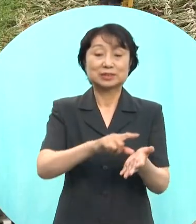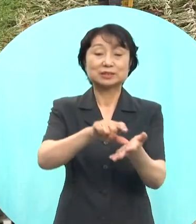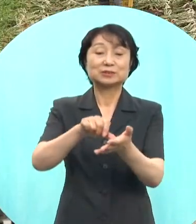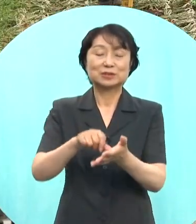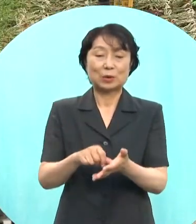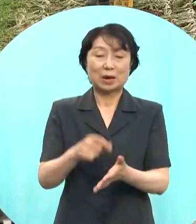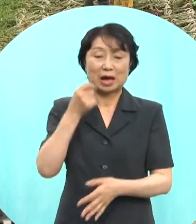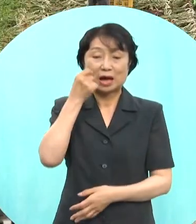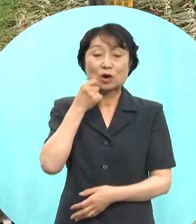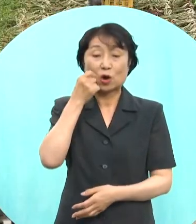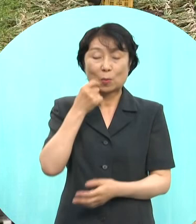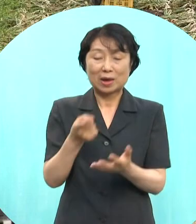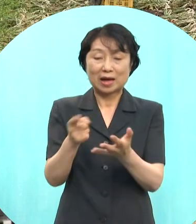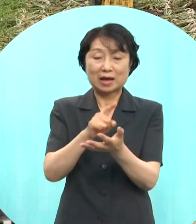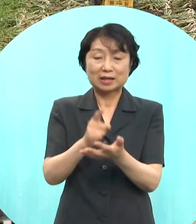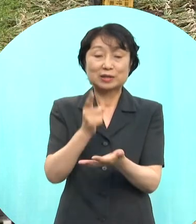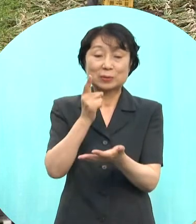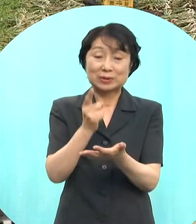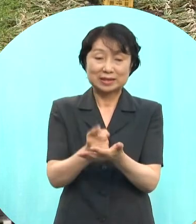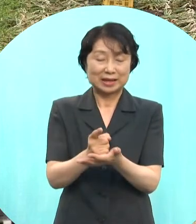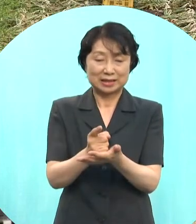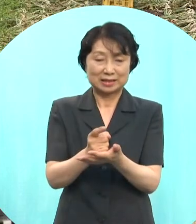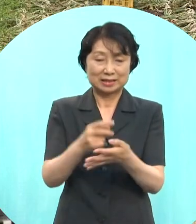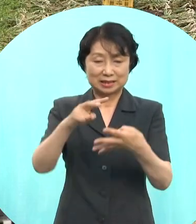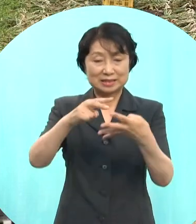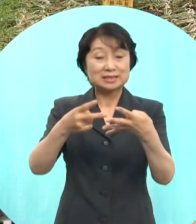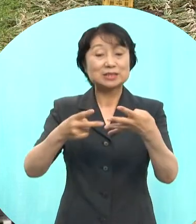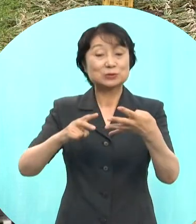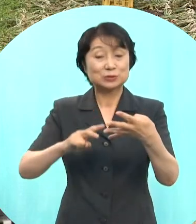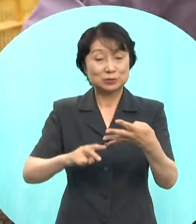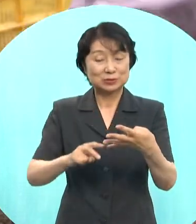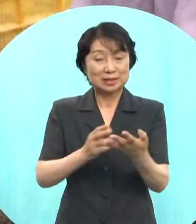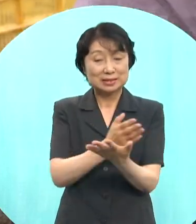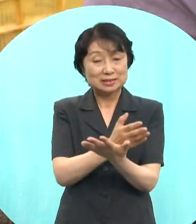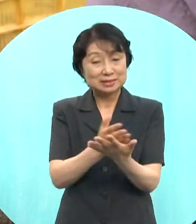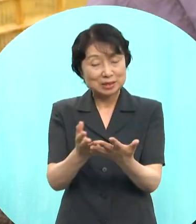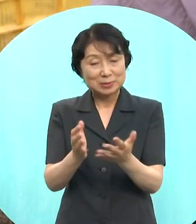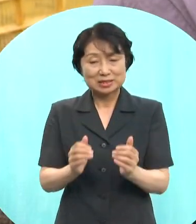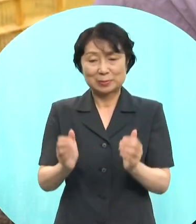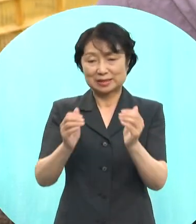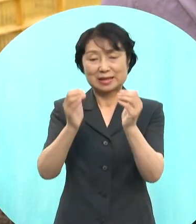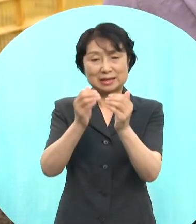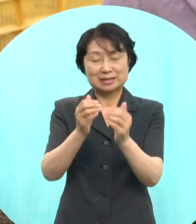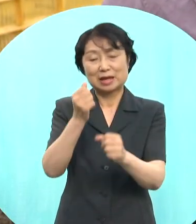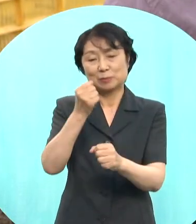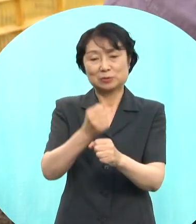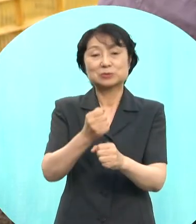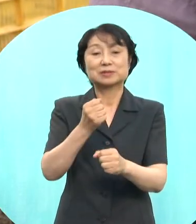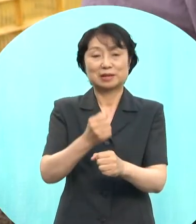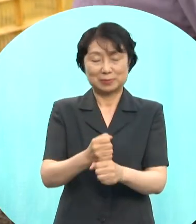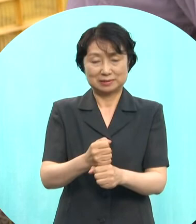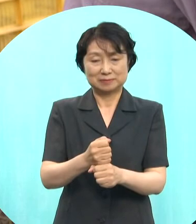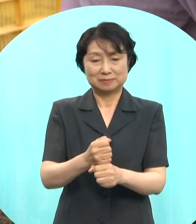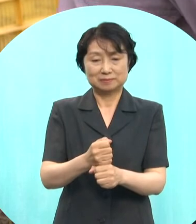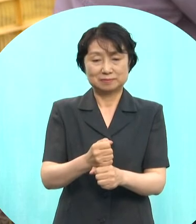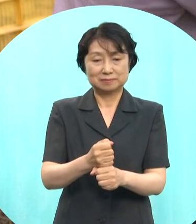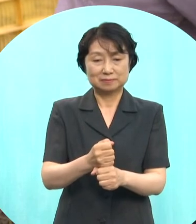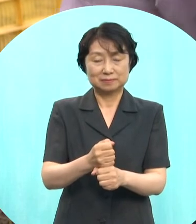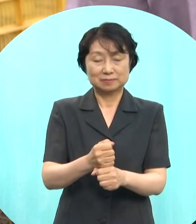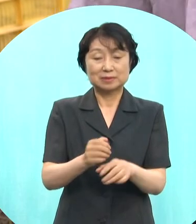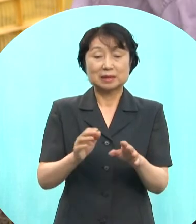阿東徳佐地区では米やリンゴだけでなく、季節によってさまざまな野菜も作っています